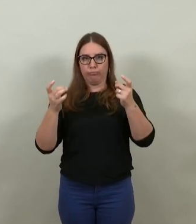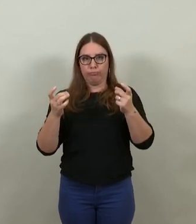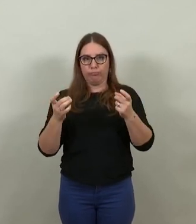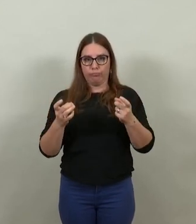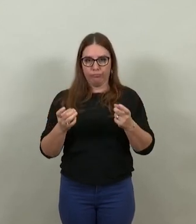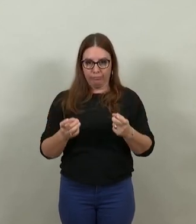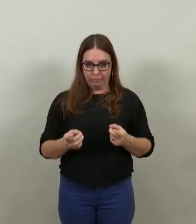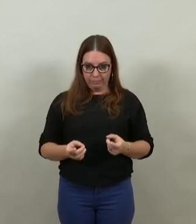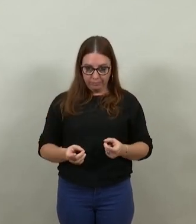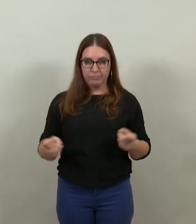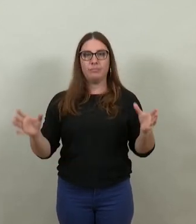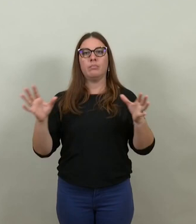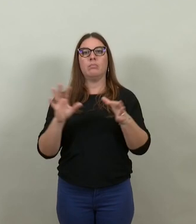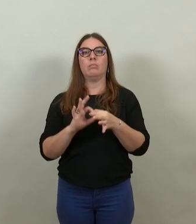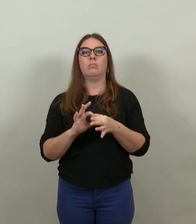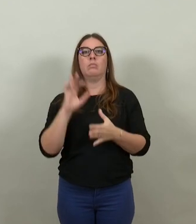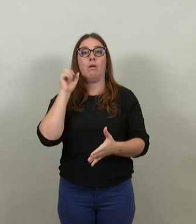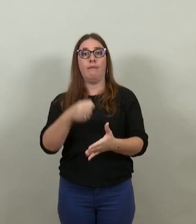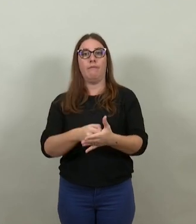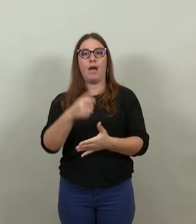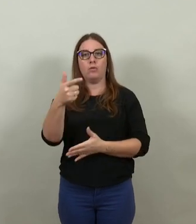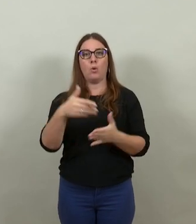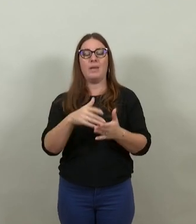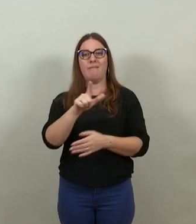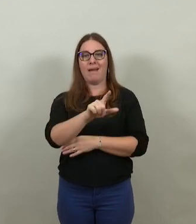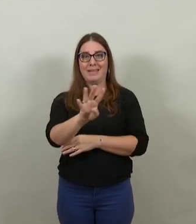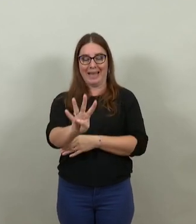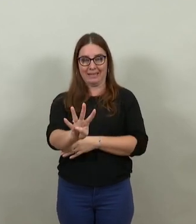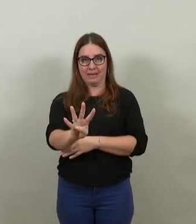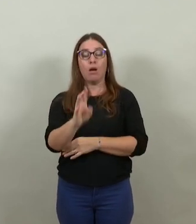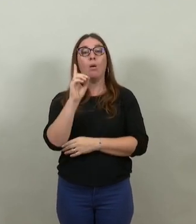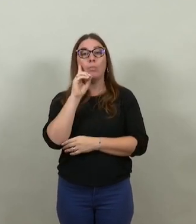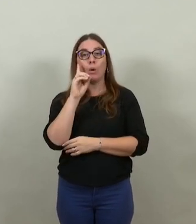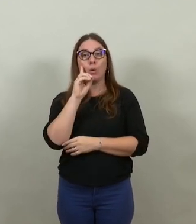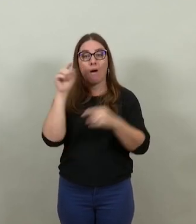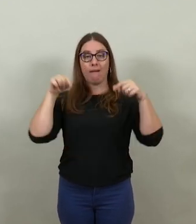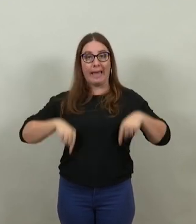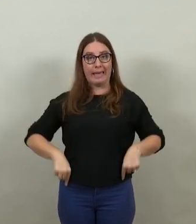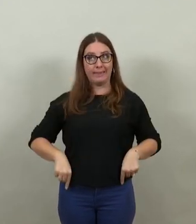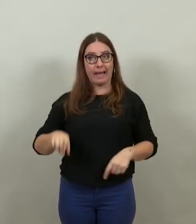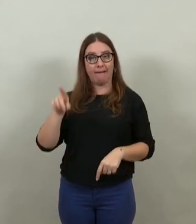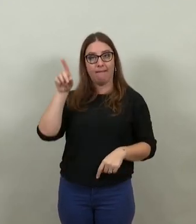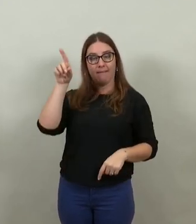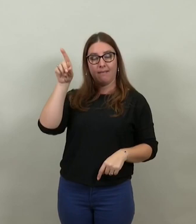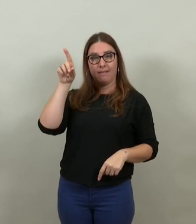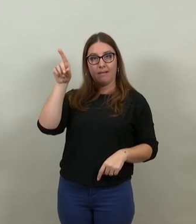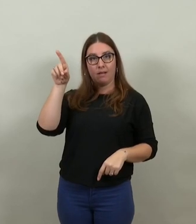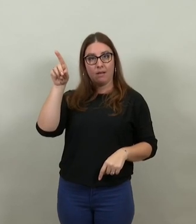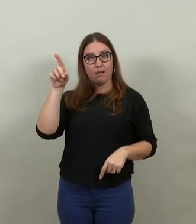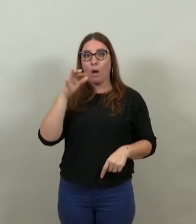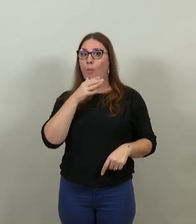et s'arrêter au plus tard fin 2024 parce que l'État ne peut pas